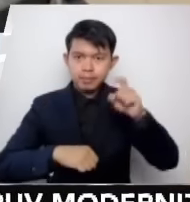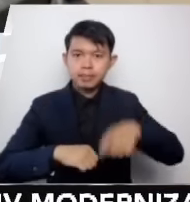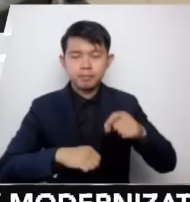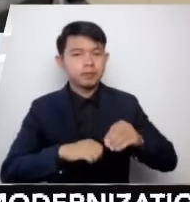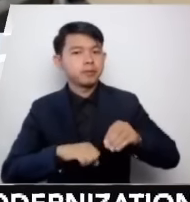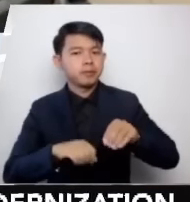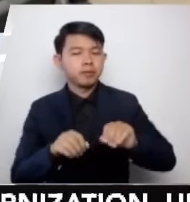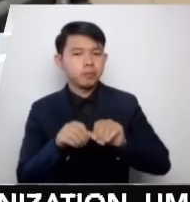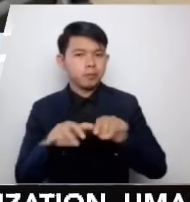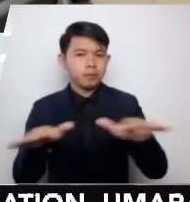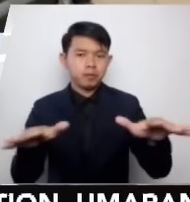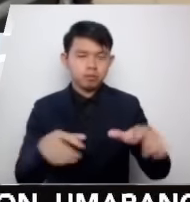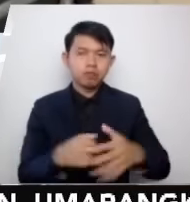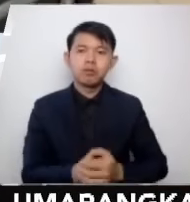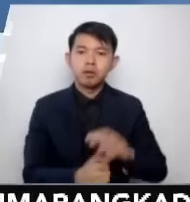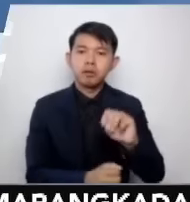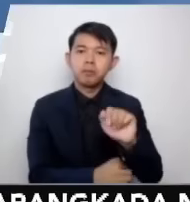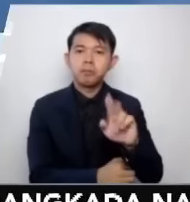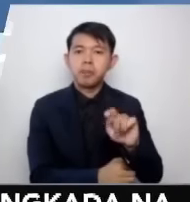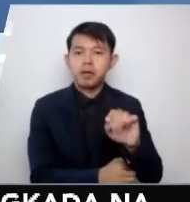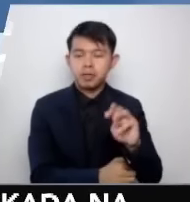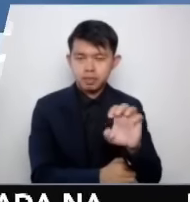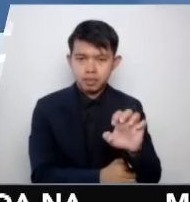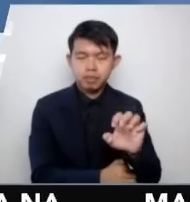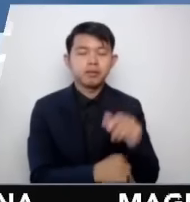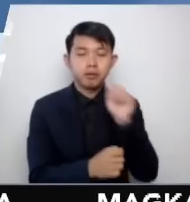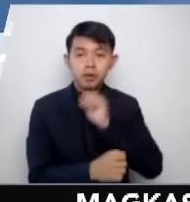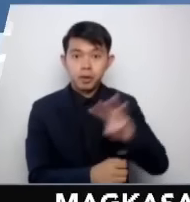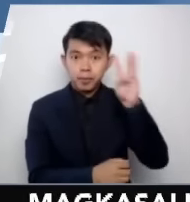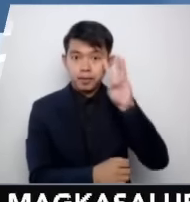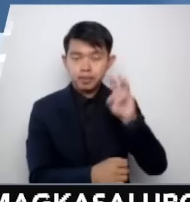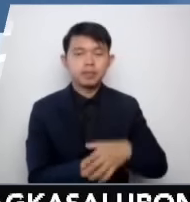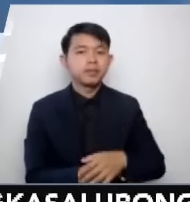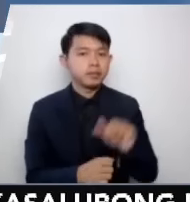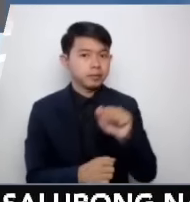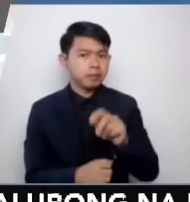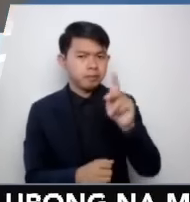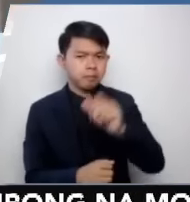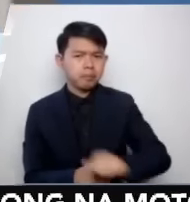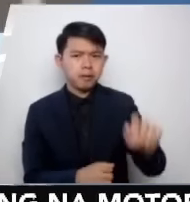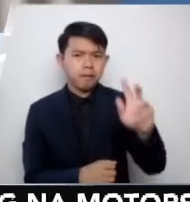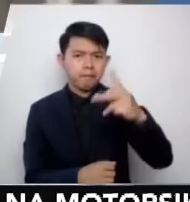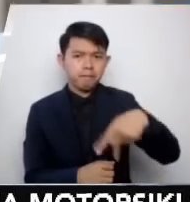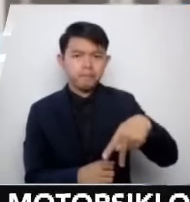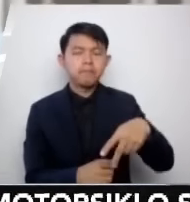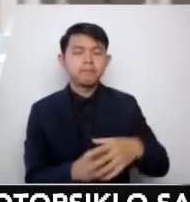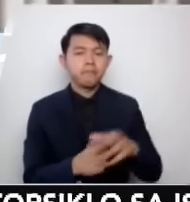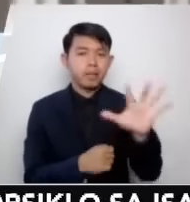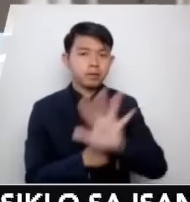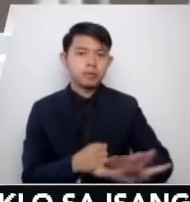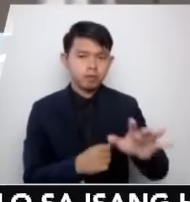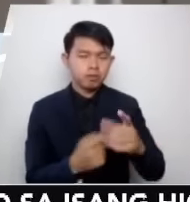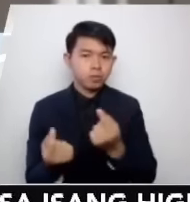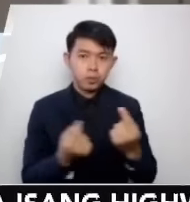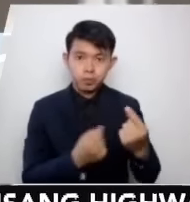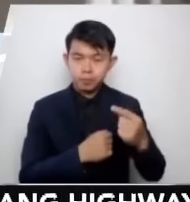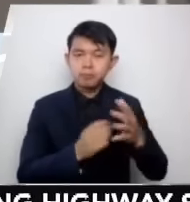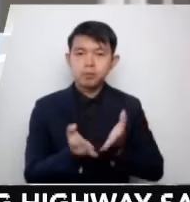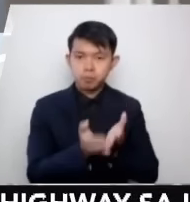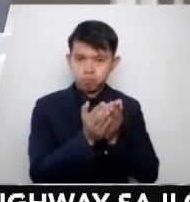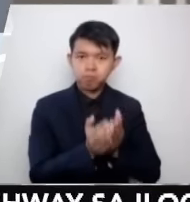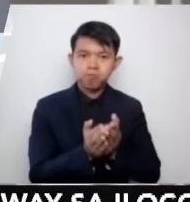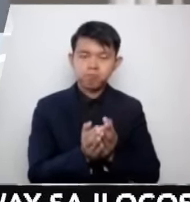sa Indo-Pacific region. Inanunsyo rin nilang magsasagawa sila ng joint Coast Guard operations sa susunod na taon. Dati